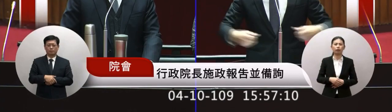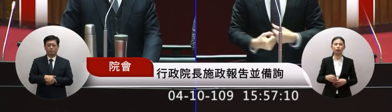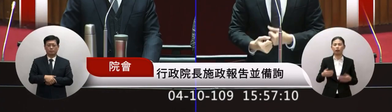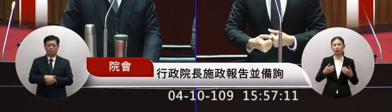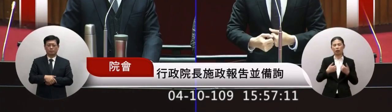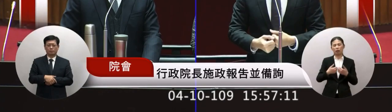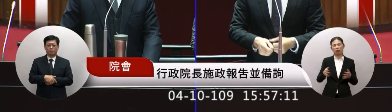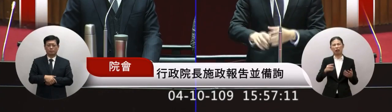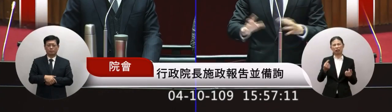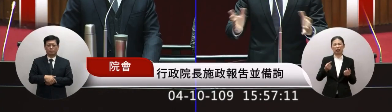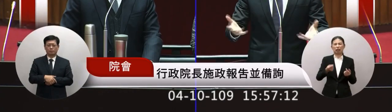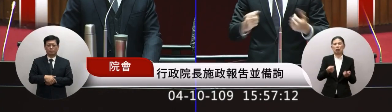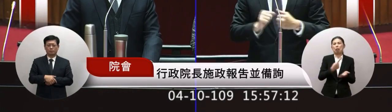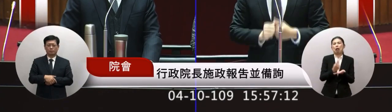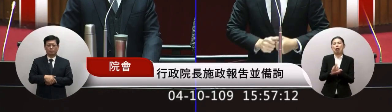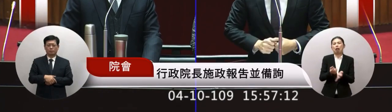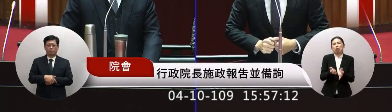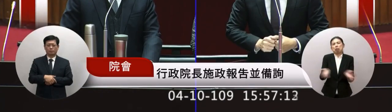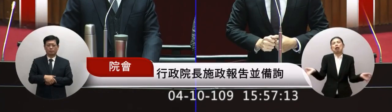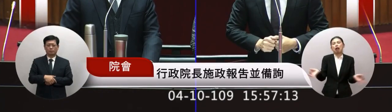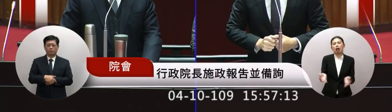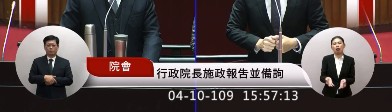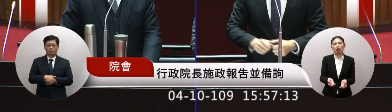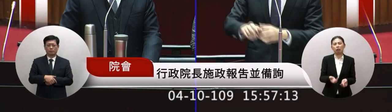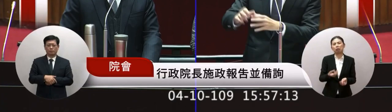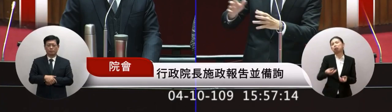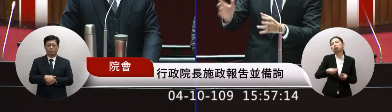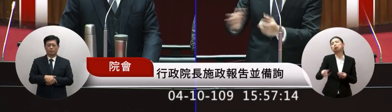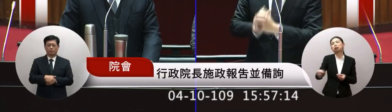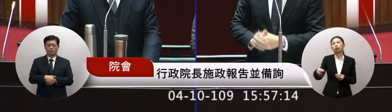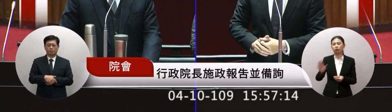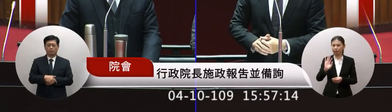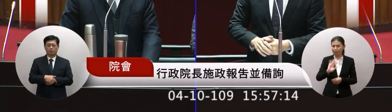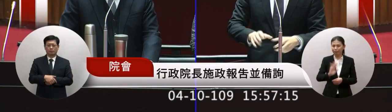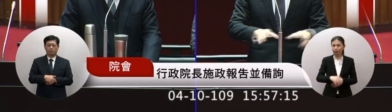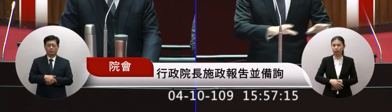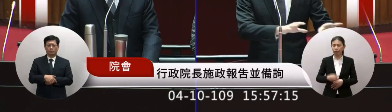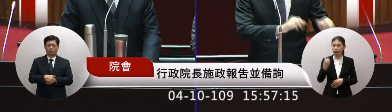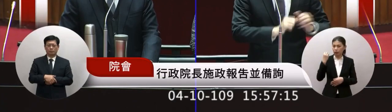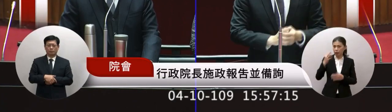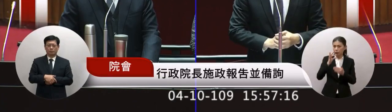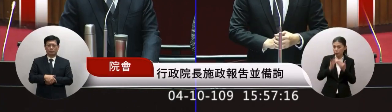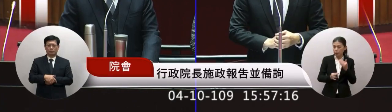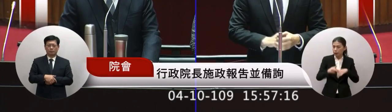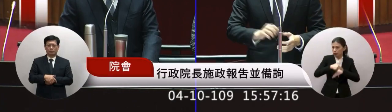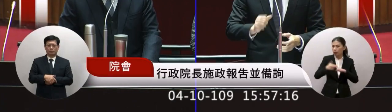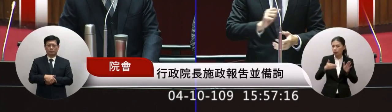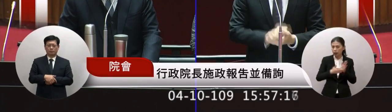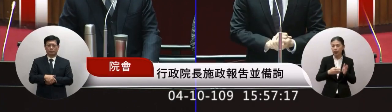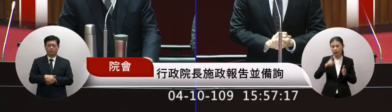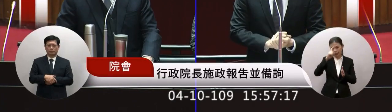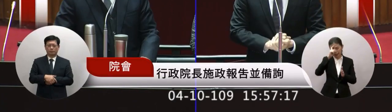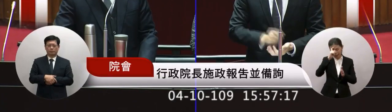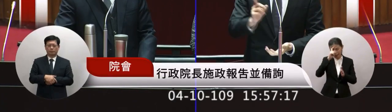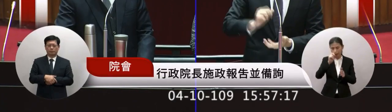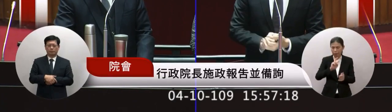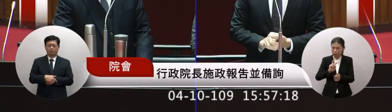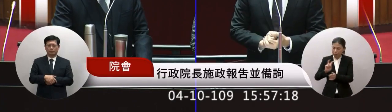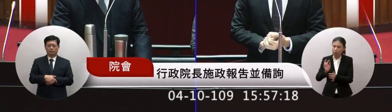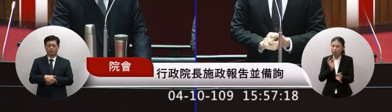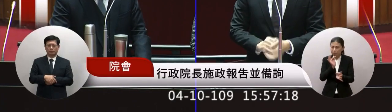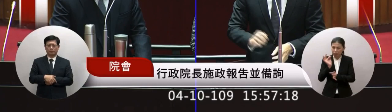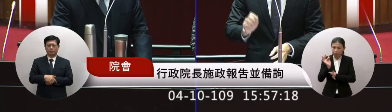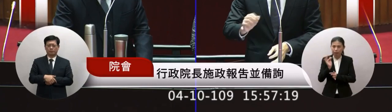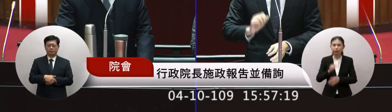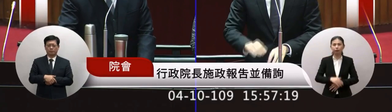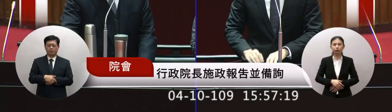安尼，互大家拢总有安尼，当然咱嘛唔无唔忙是安尼啦吼。啊，但是新的版本的时候，我唔忙迄个部分，咱会当稍微检讨。啊，上尾一个